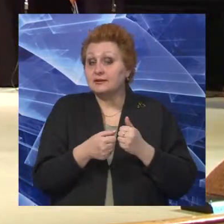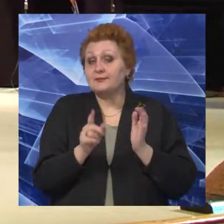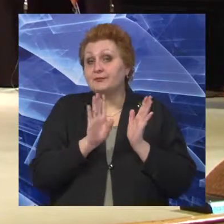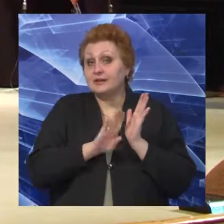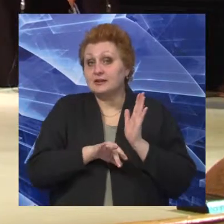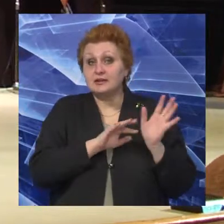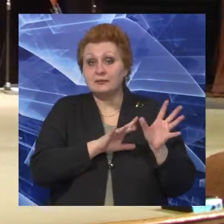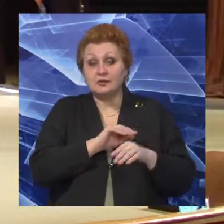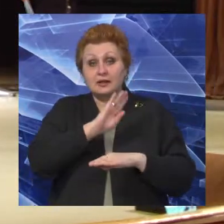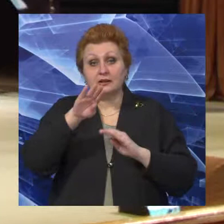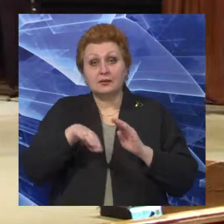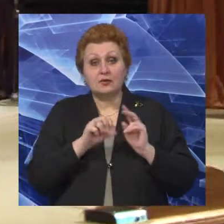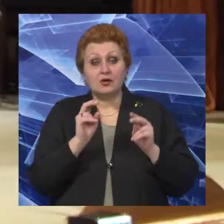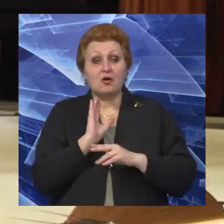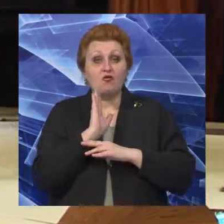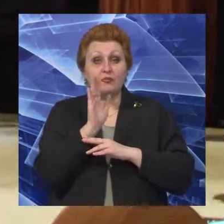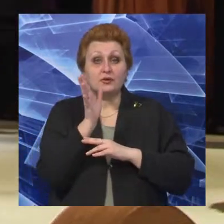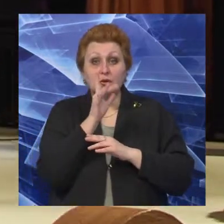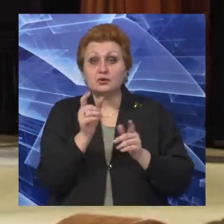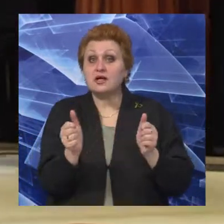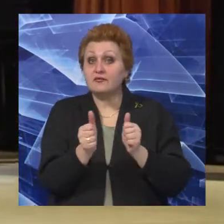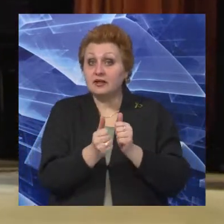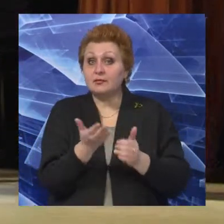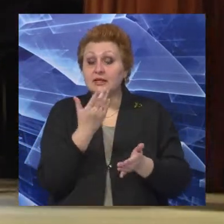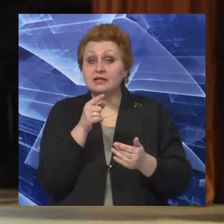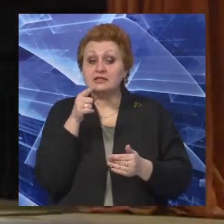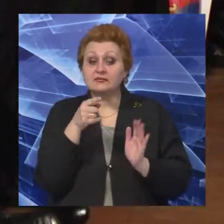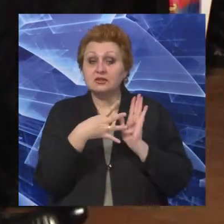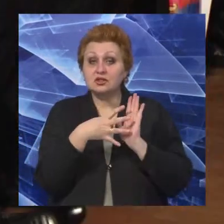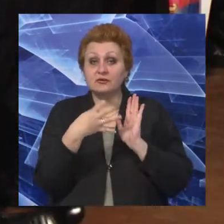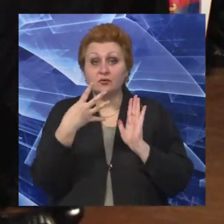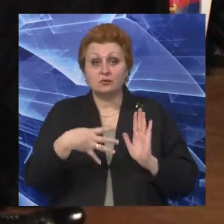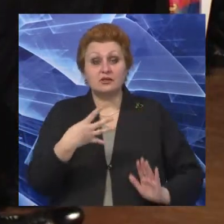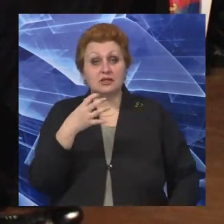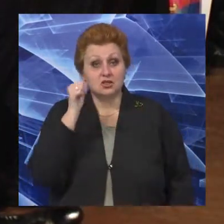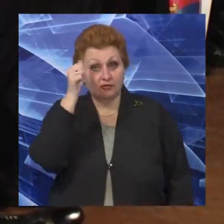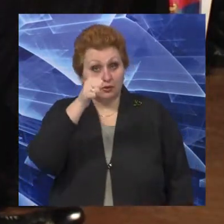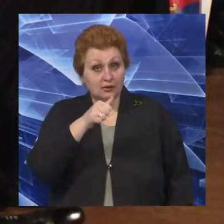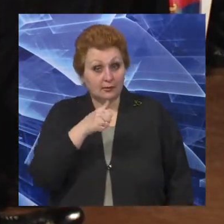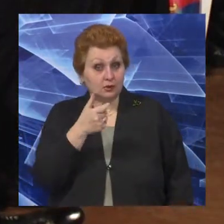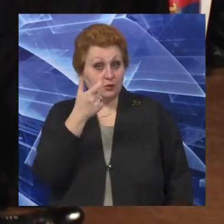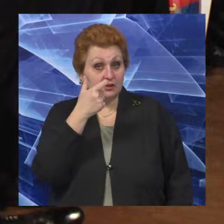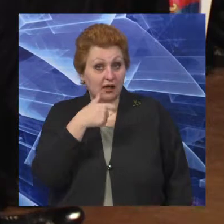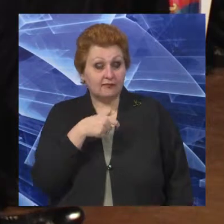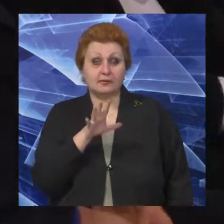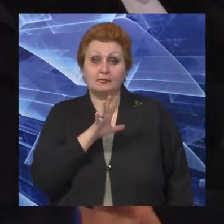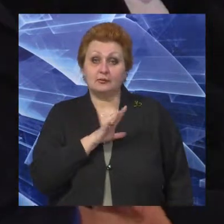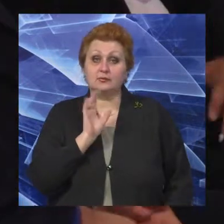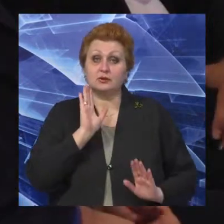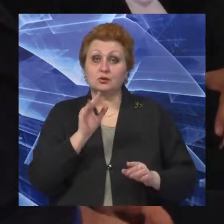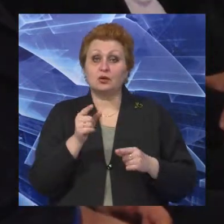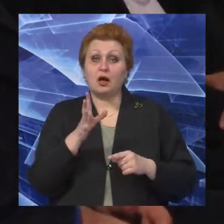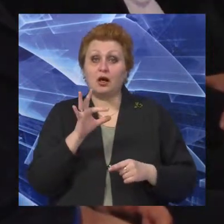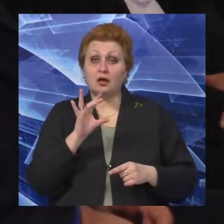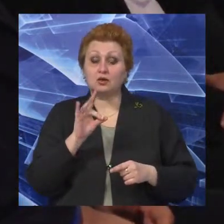Недаром мероприятие прошло под девизом «Вперед со временем». Если еще в 1954 году Ставрополь-Горгаз был всего